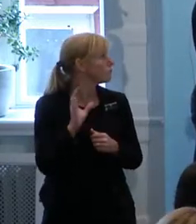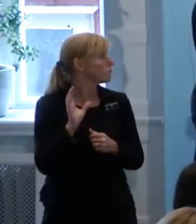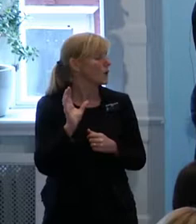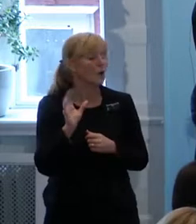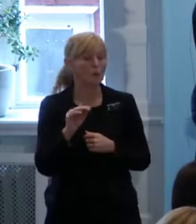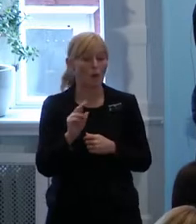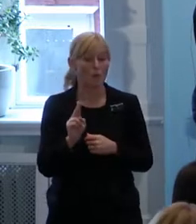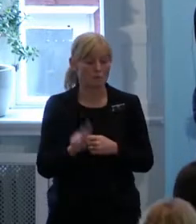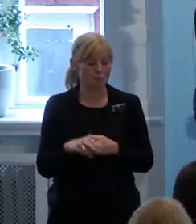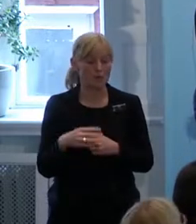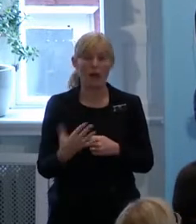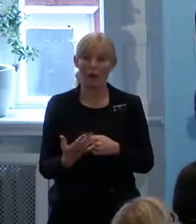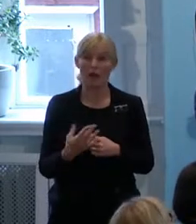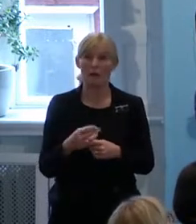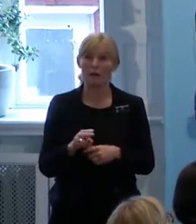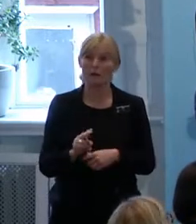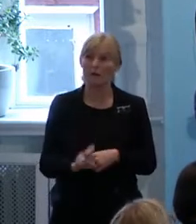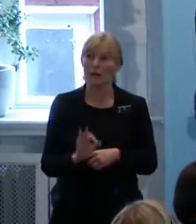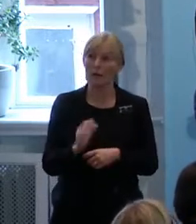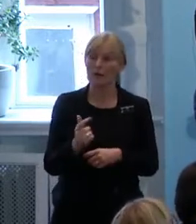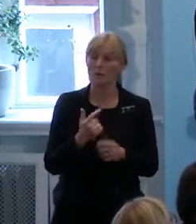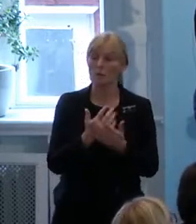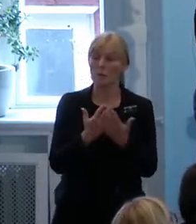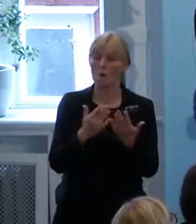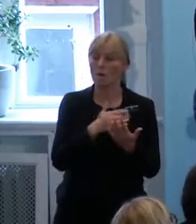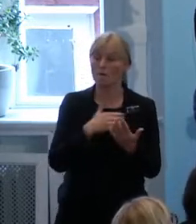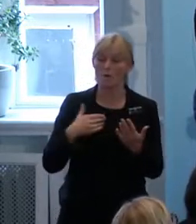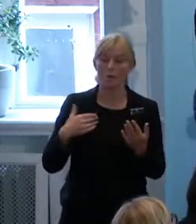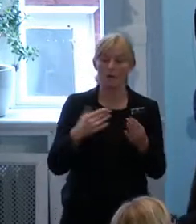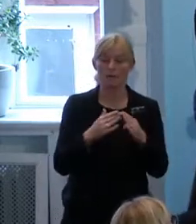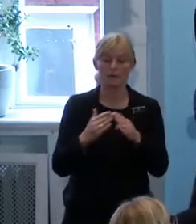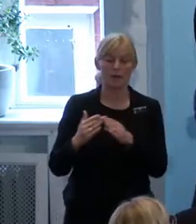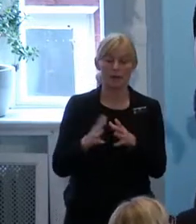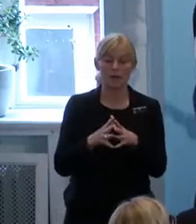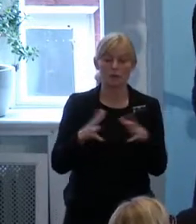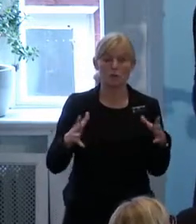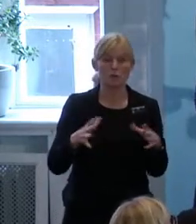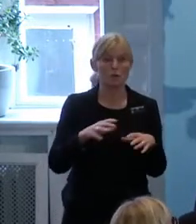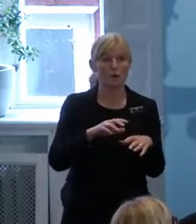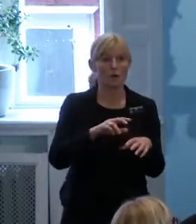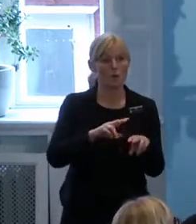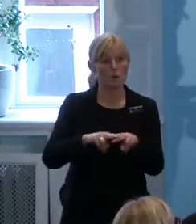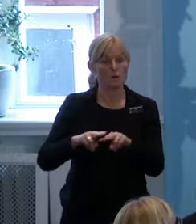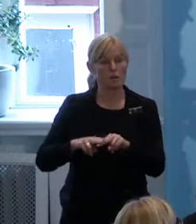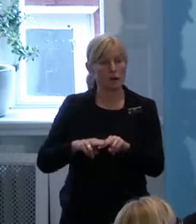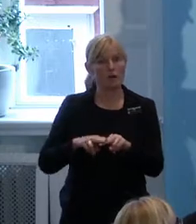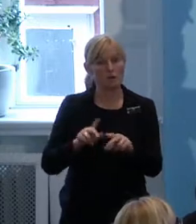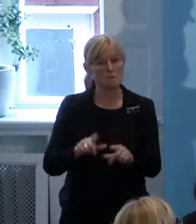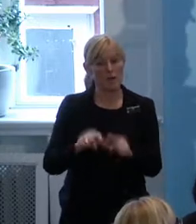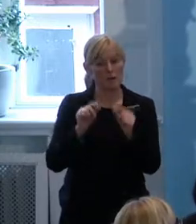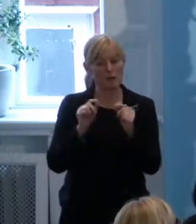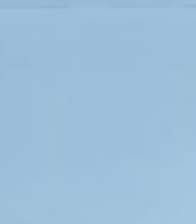en verklighet som många av våra städer eller större orter märker av.